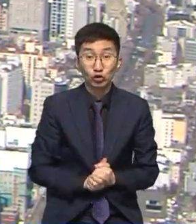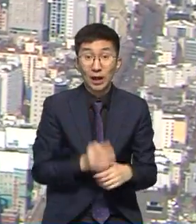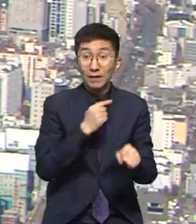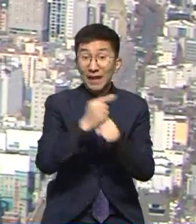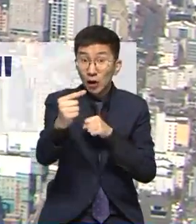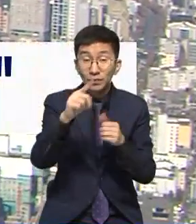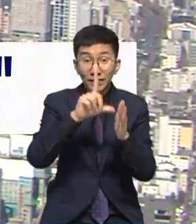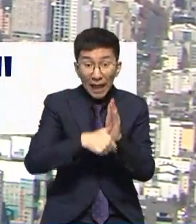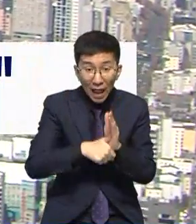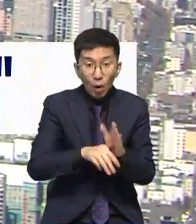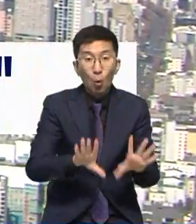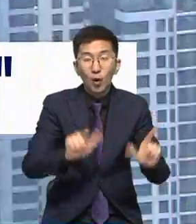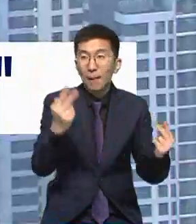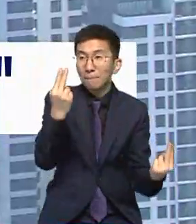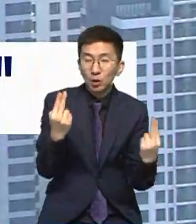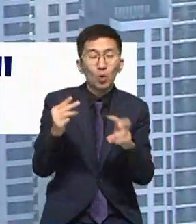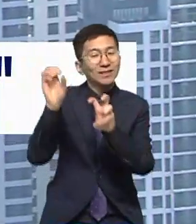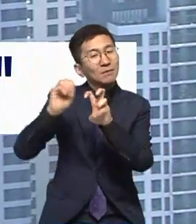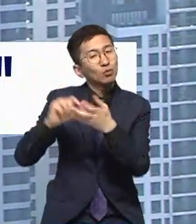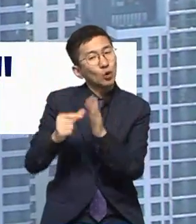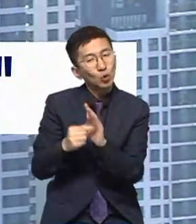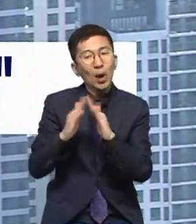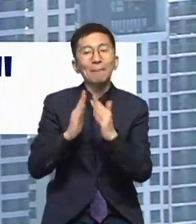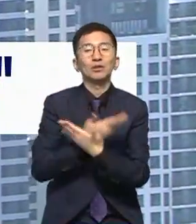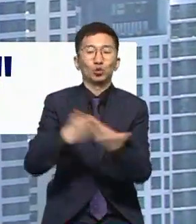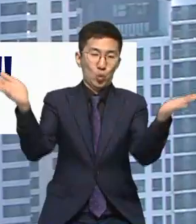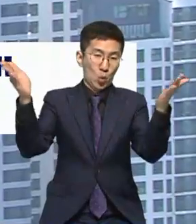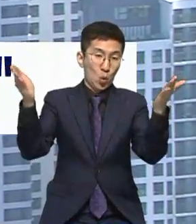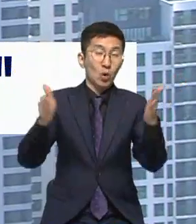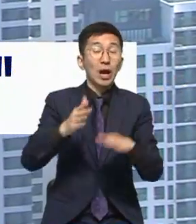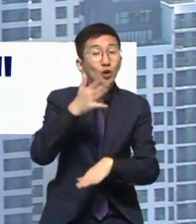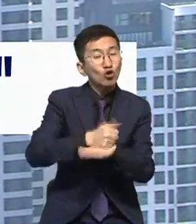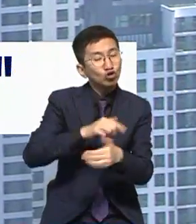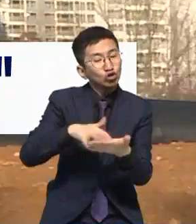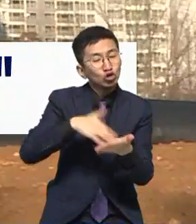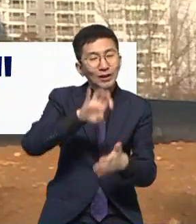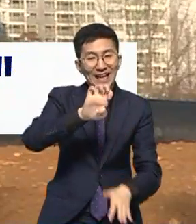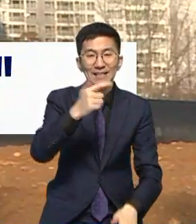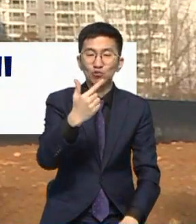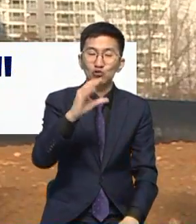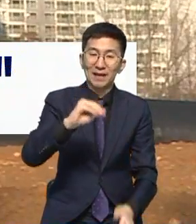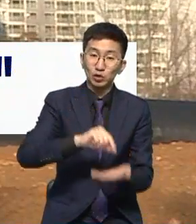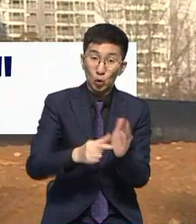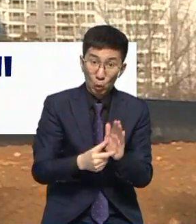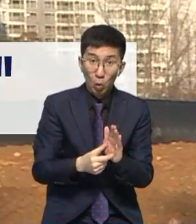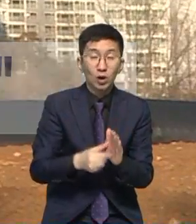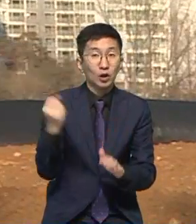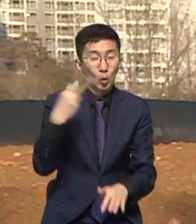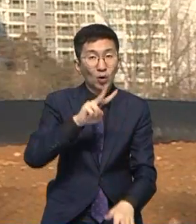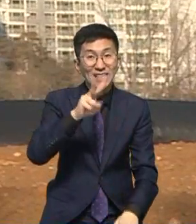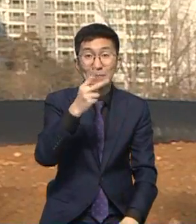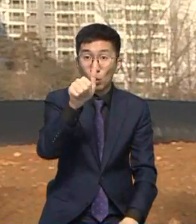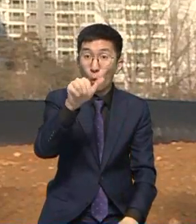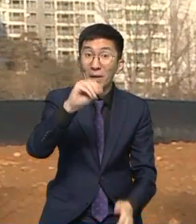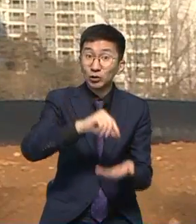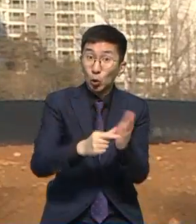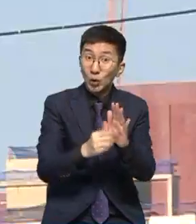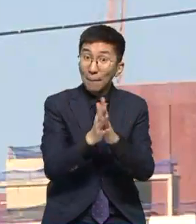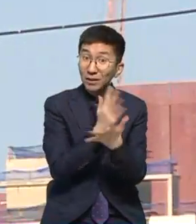올해보다 30% 더 많은 46만 호를 공급하고 중장기 계획인 205만 호 공급에도 속도를 내겠다는